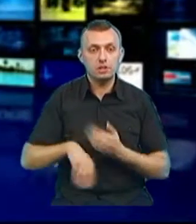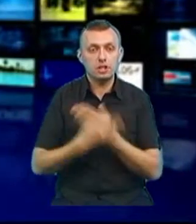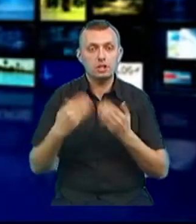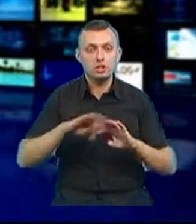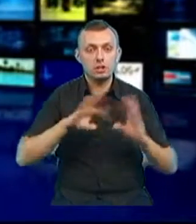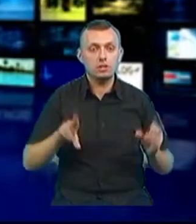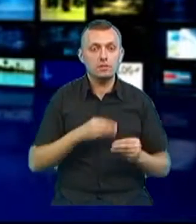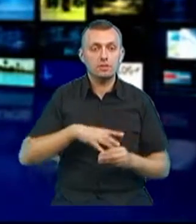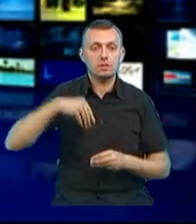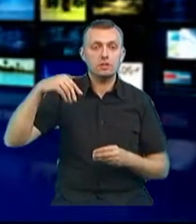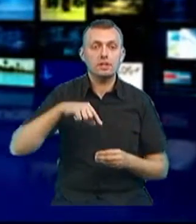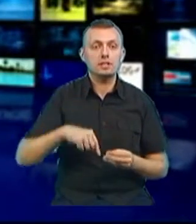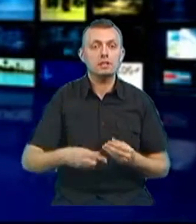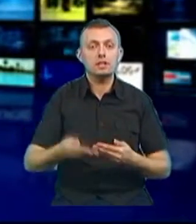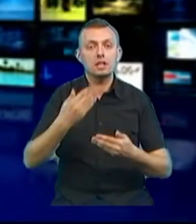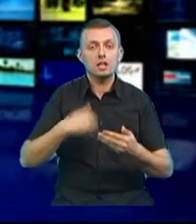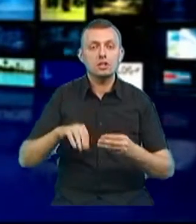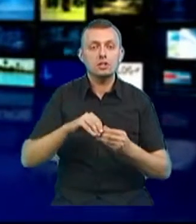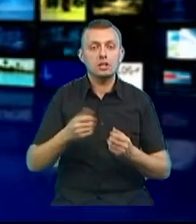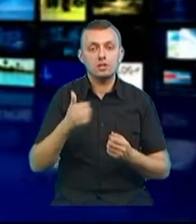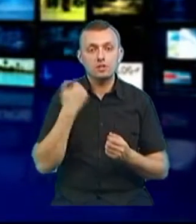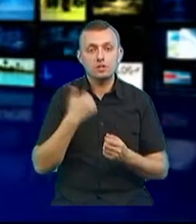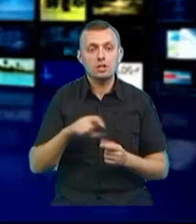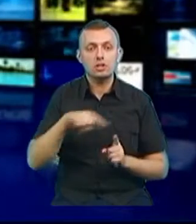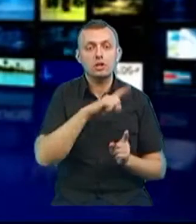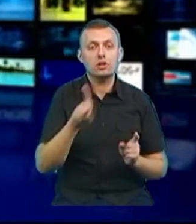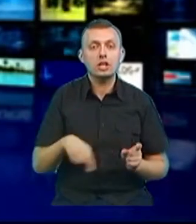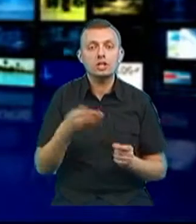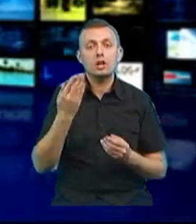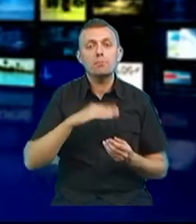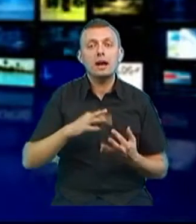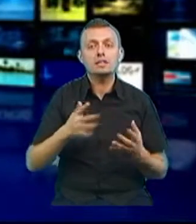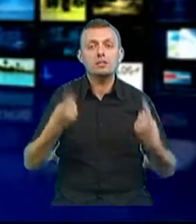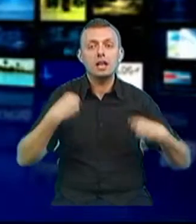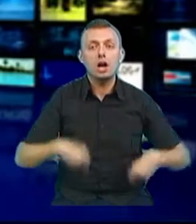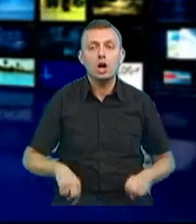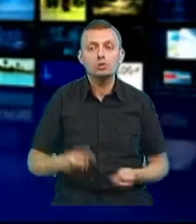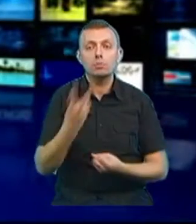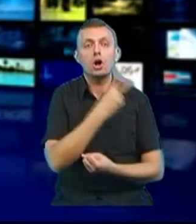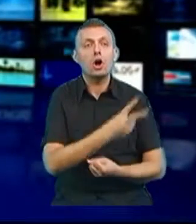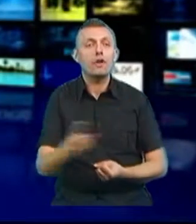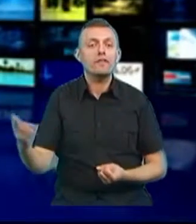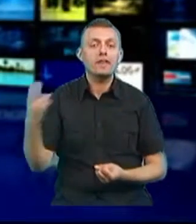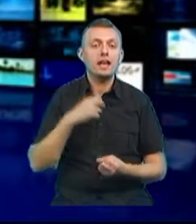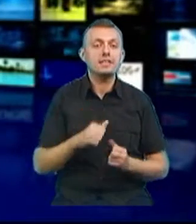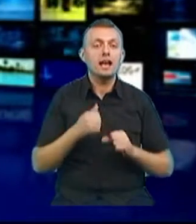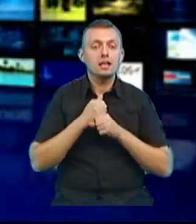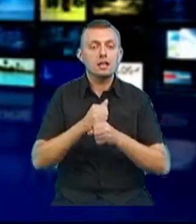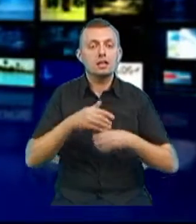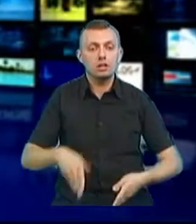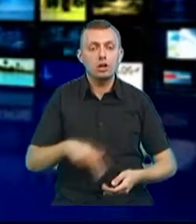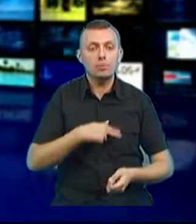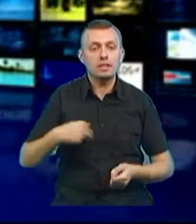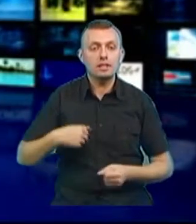Świętych. W tym poprzedzającym to święto okresie licznie odwiedzamy groby naszych bliskich. W ciszy, spokoju i zadumie porządkujemy